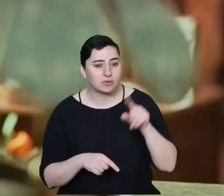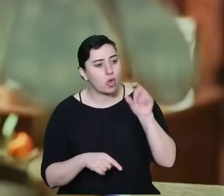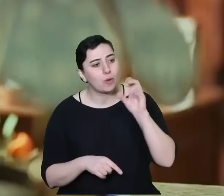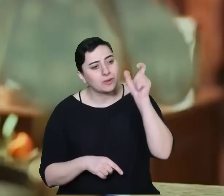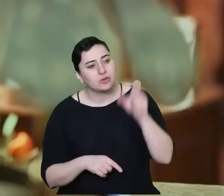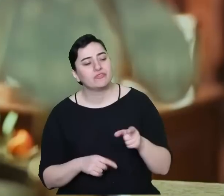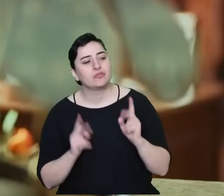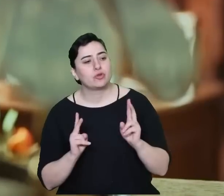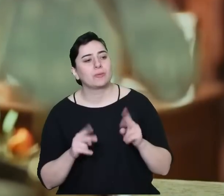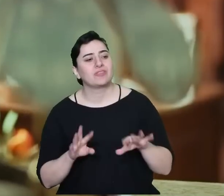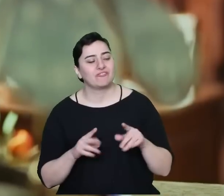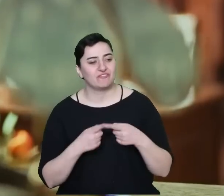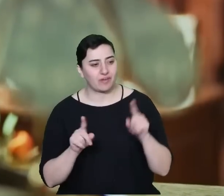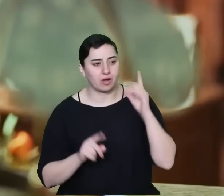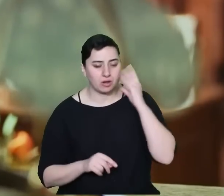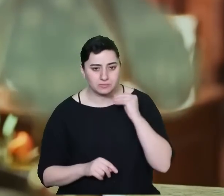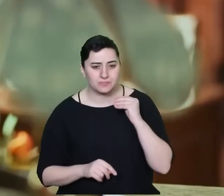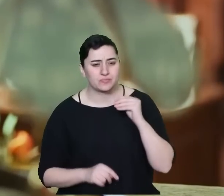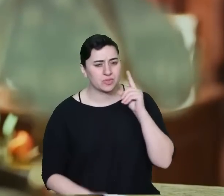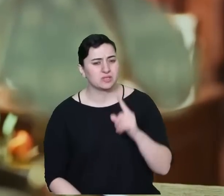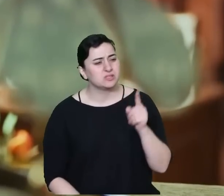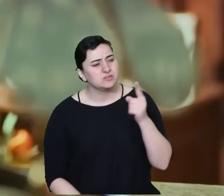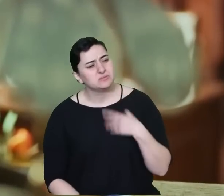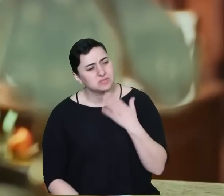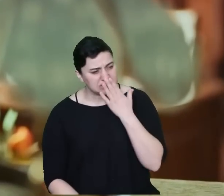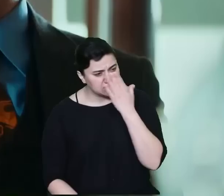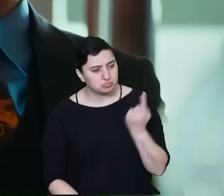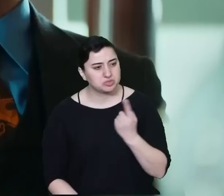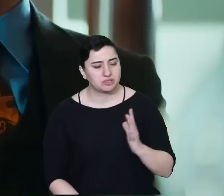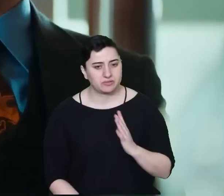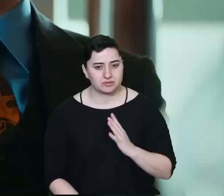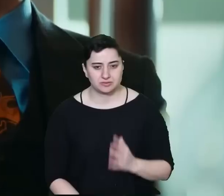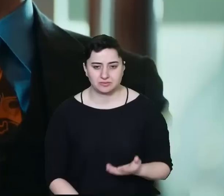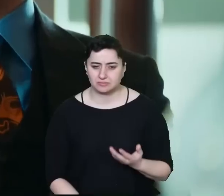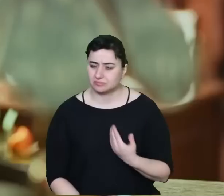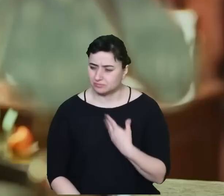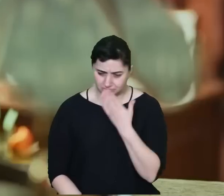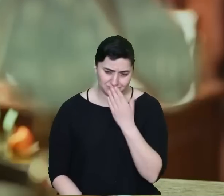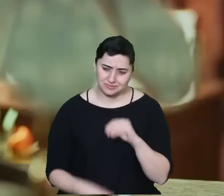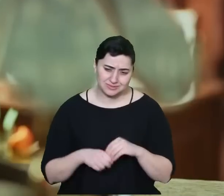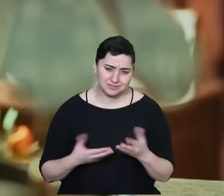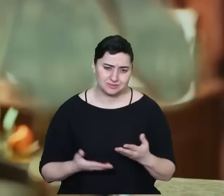olduğunu. Ama ilk zamanlarda sende bana batan bir şeyler vardı. Batan bir şeyler mi?